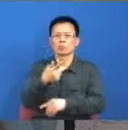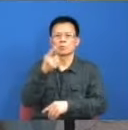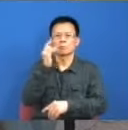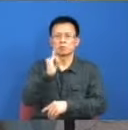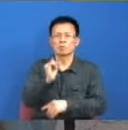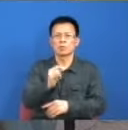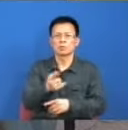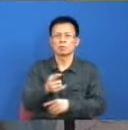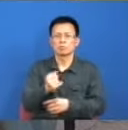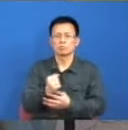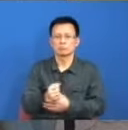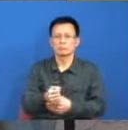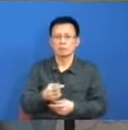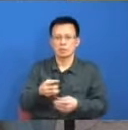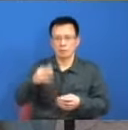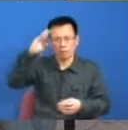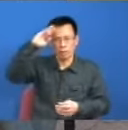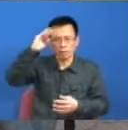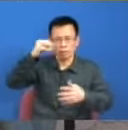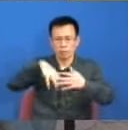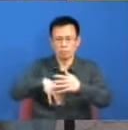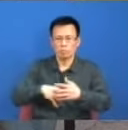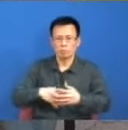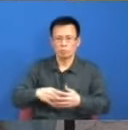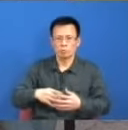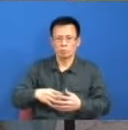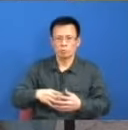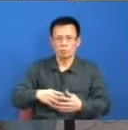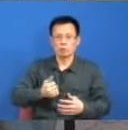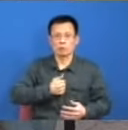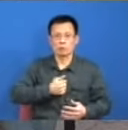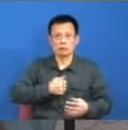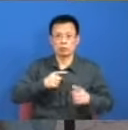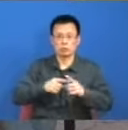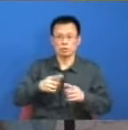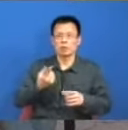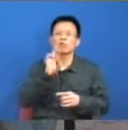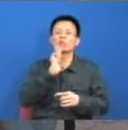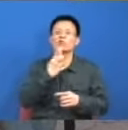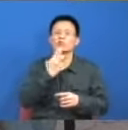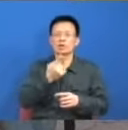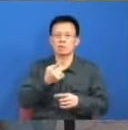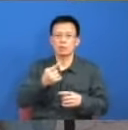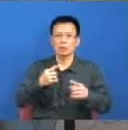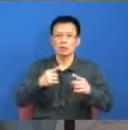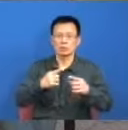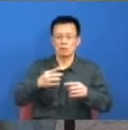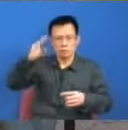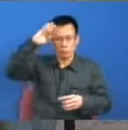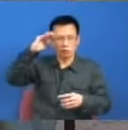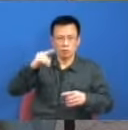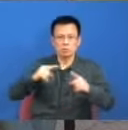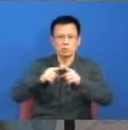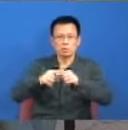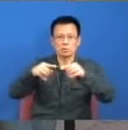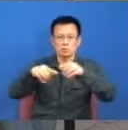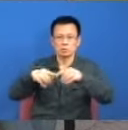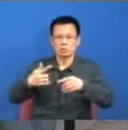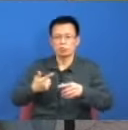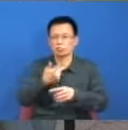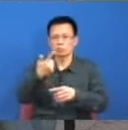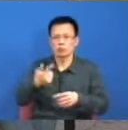為警方喺嗰個過程入邊咧又冇足夠嘅人，嗰陣要翻譯添啦，人數比今次多啦，根本攞到嘅證據或者